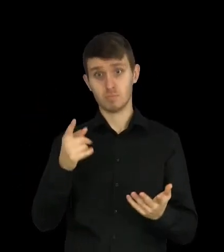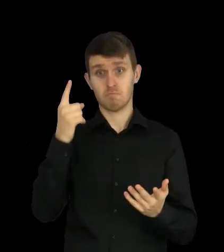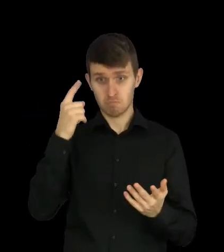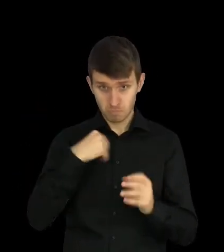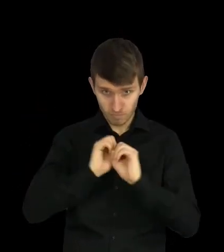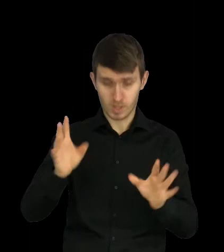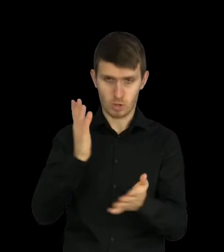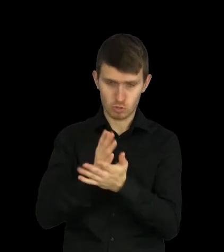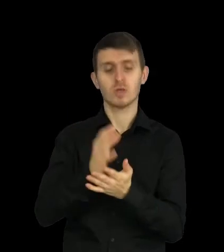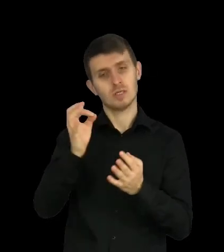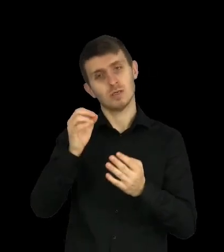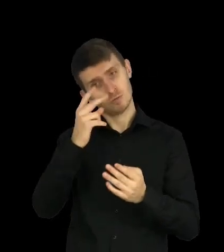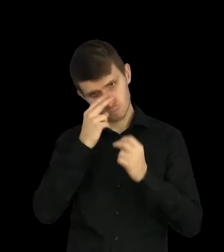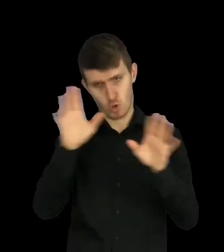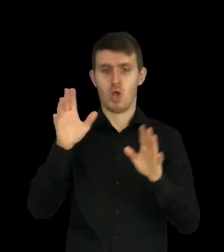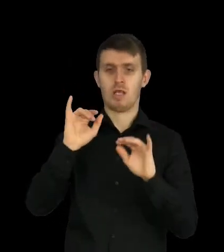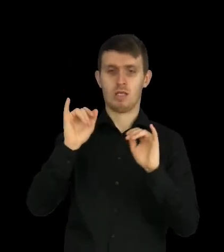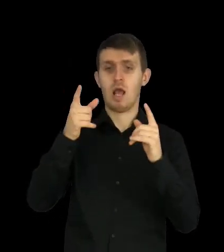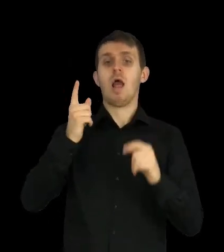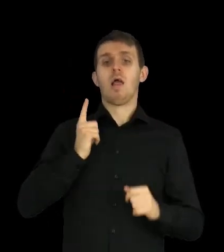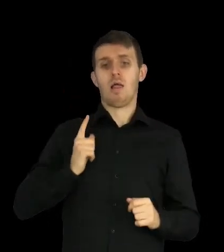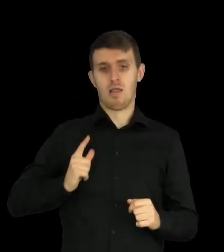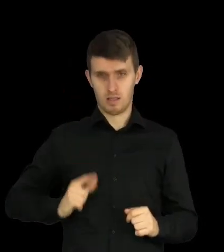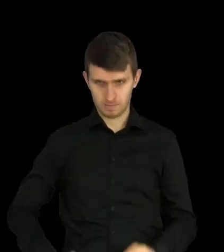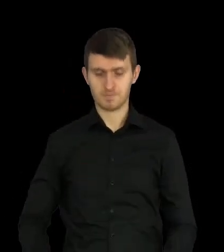Pamiętając o tym, sprawdźmy, co da się uprościć.